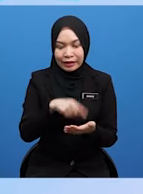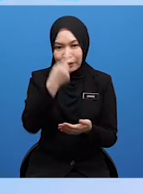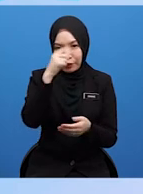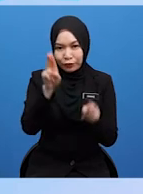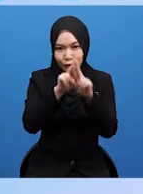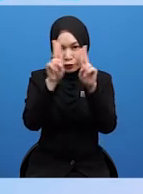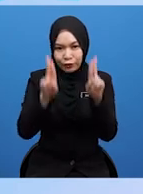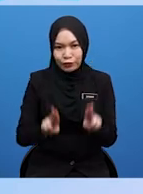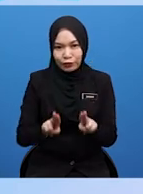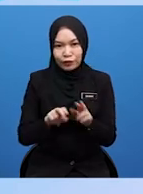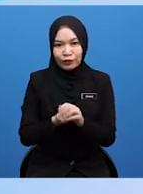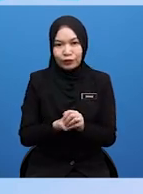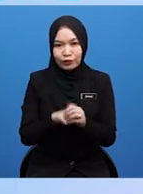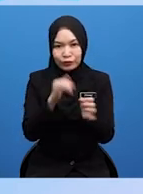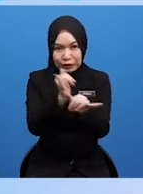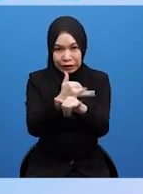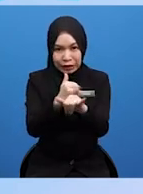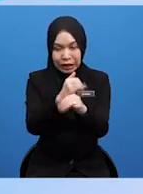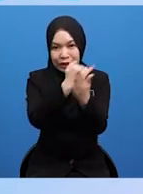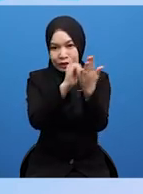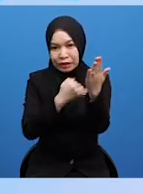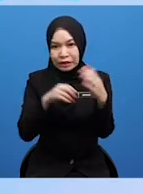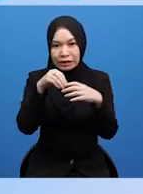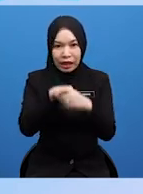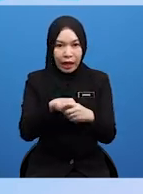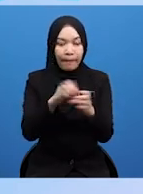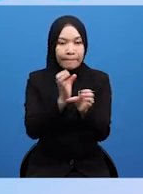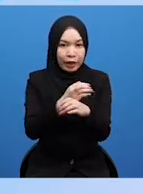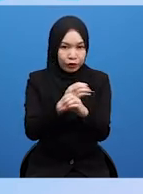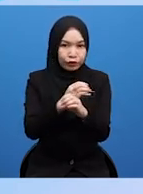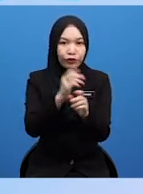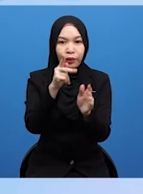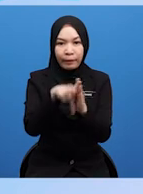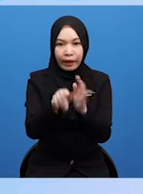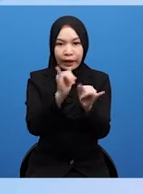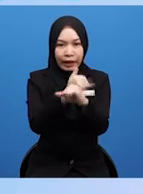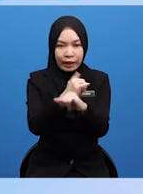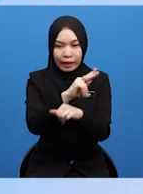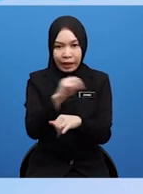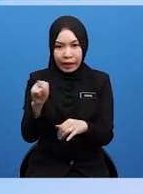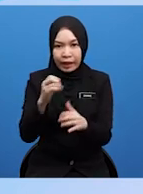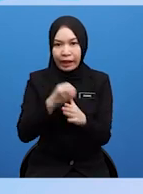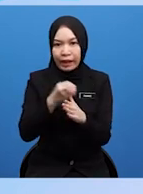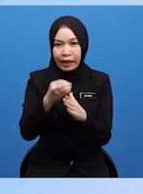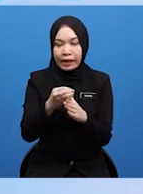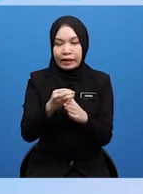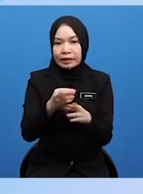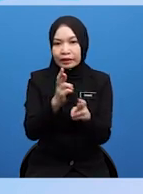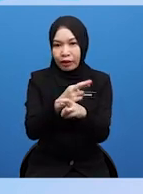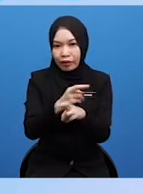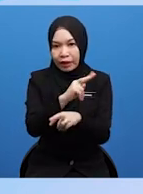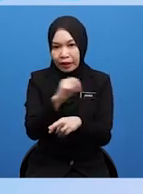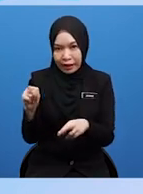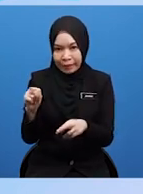karya seni visual sama Ade dalam bentuk pengkaryaan atau perekaan penekanan